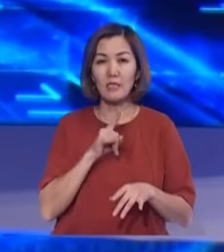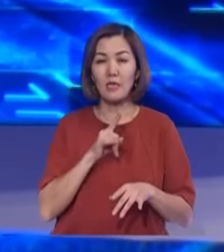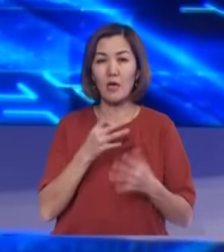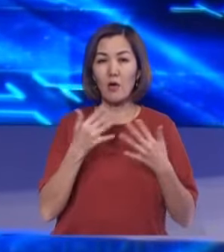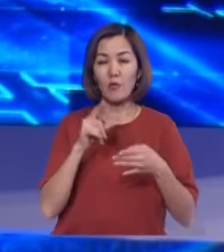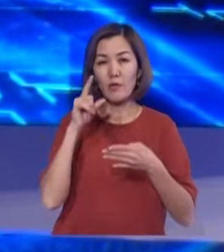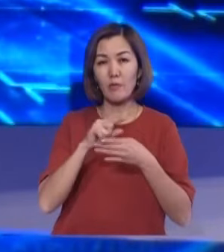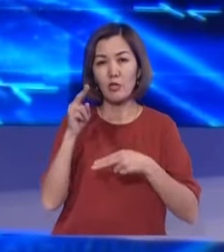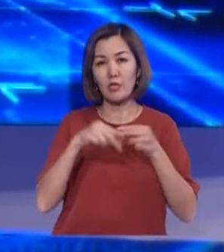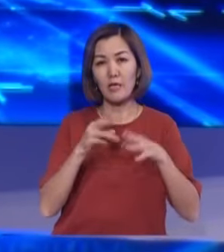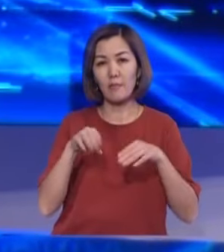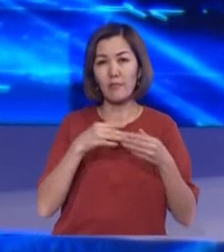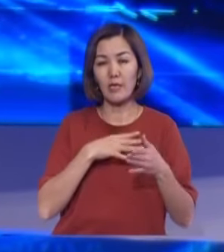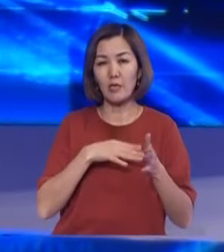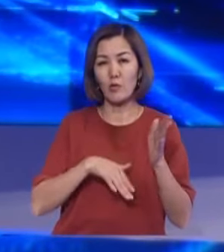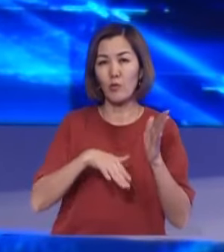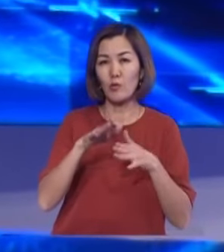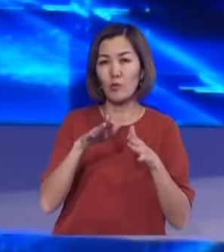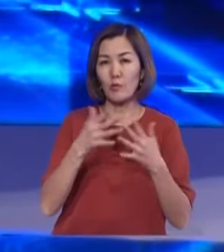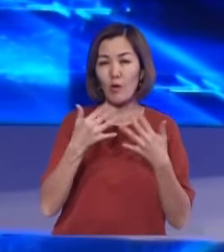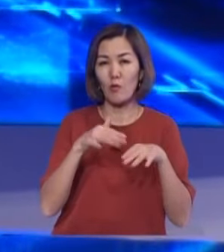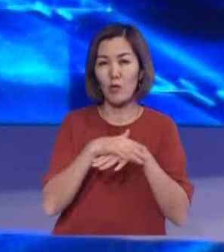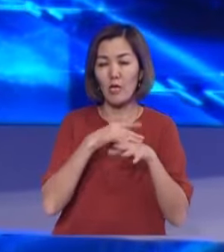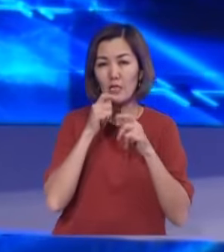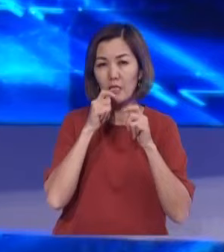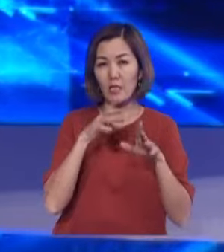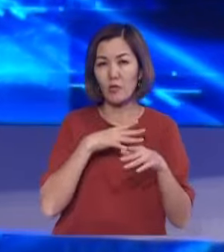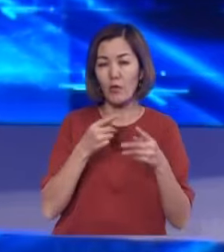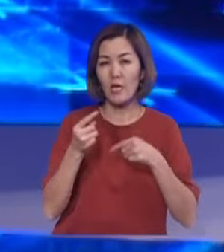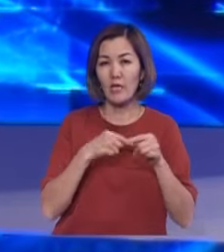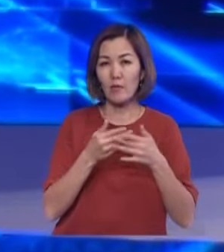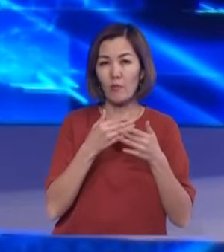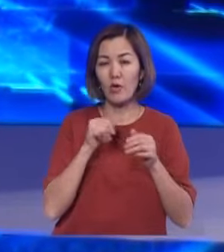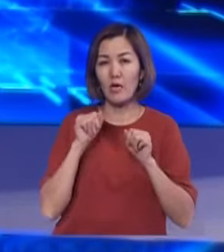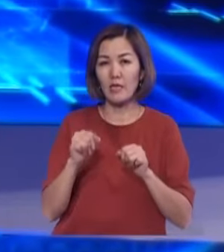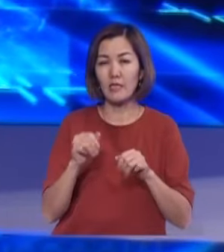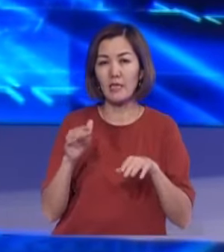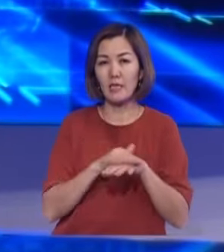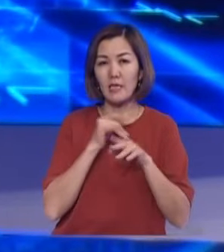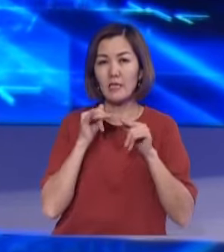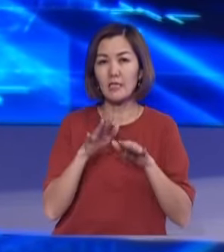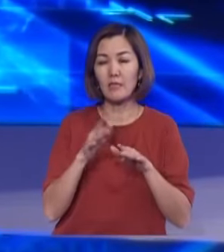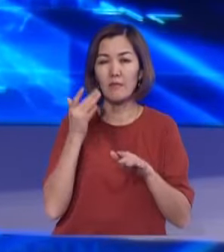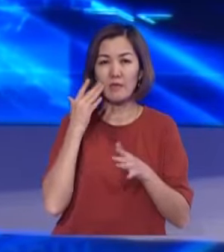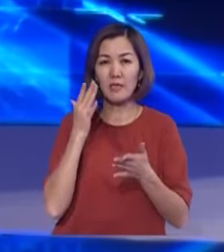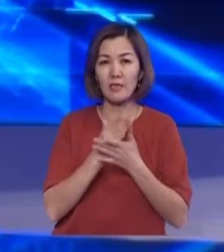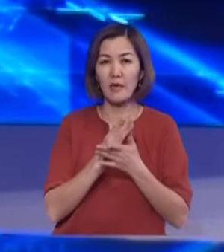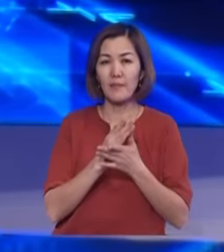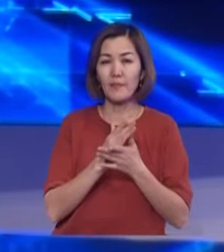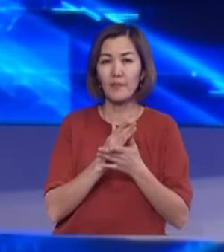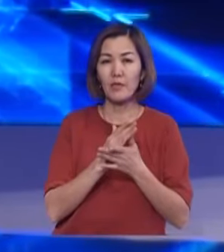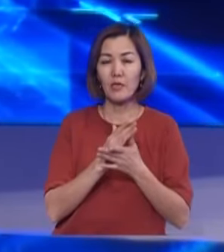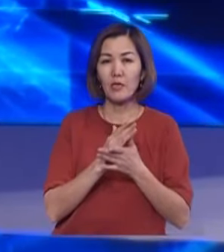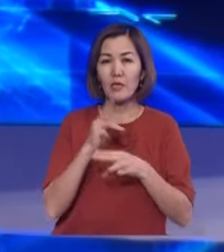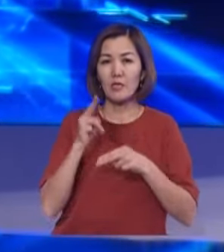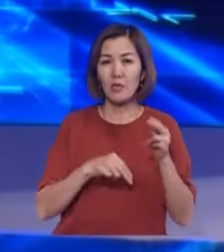берді. Өсіпенген ауылына ел жұртына тартуы. Кәсіпкер бұған дейінде игілікті істерімен ел аузына іліккен. Алла